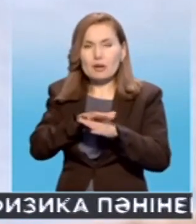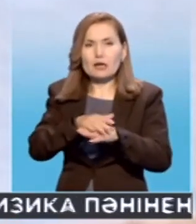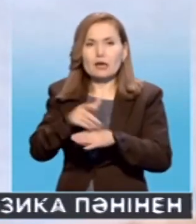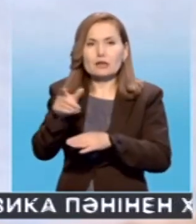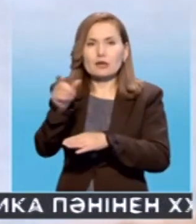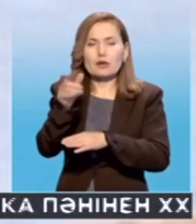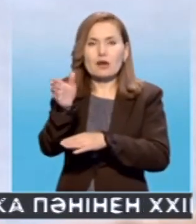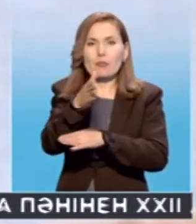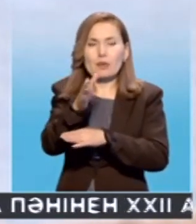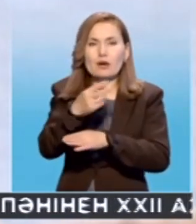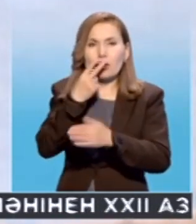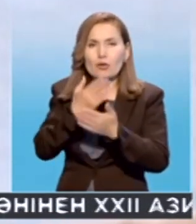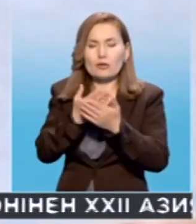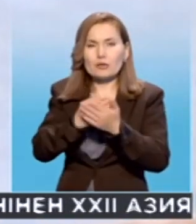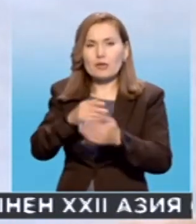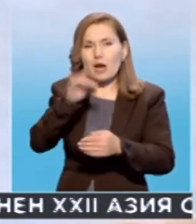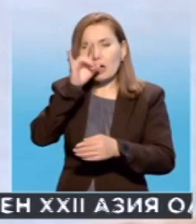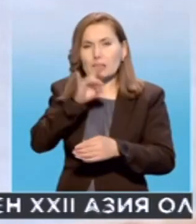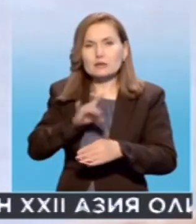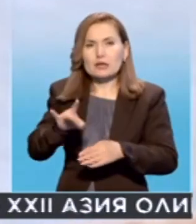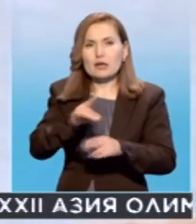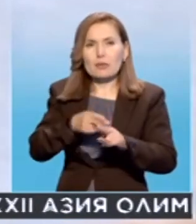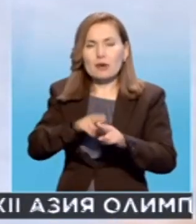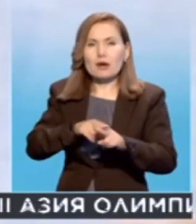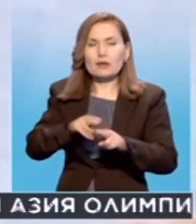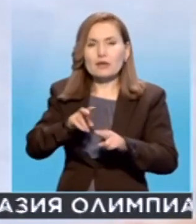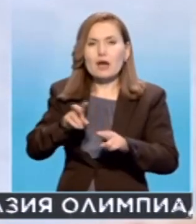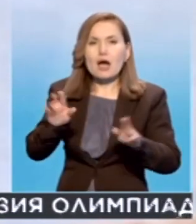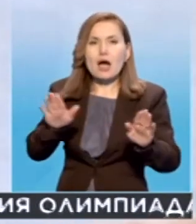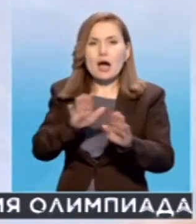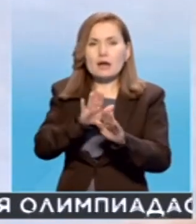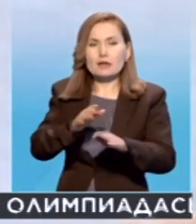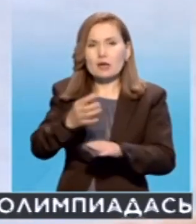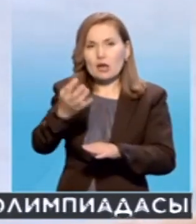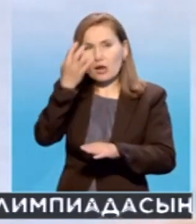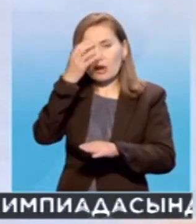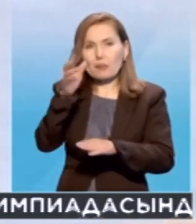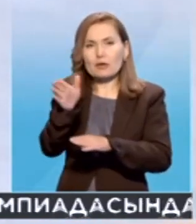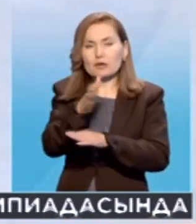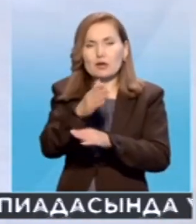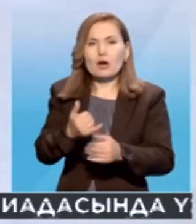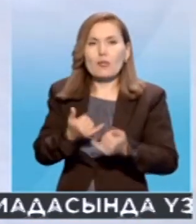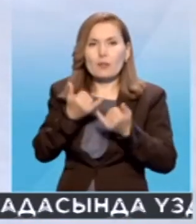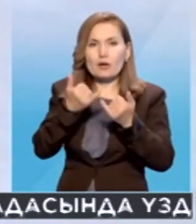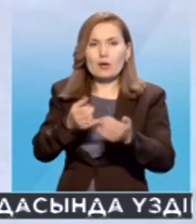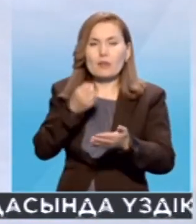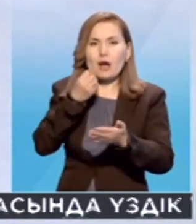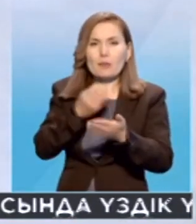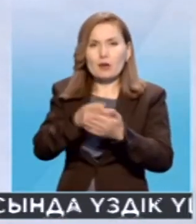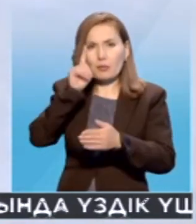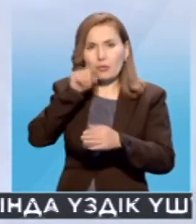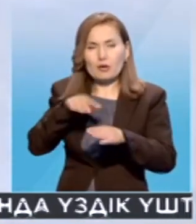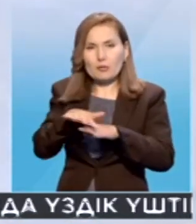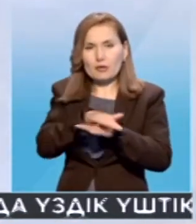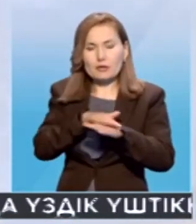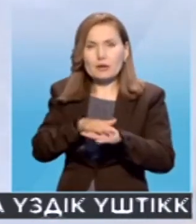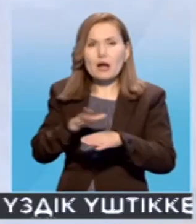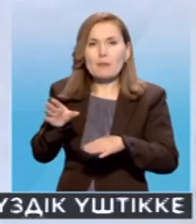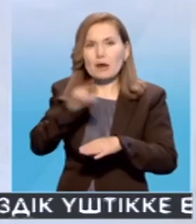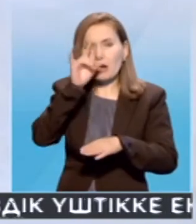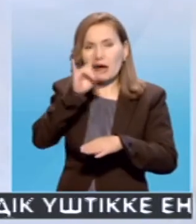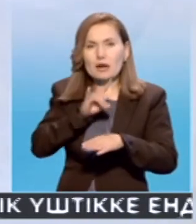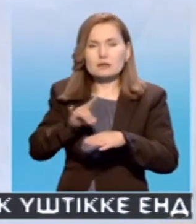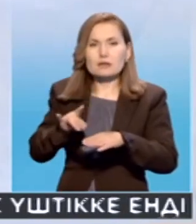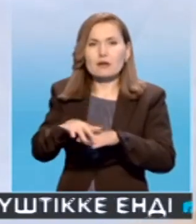Al Kazakstan Respublikasının memlekettik rämizderi Änran Tu eltaňbamızda asa hürmettep bağalay bilimiz gerek. Barşa Kazak